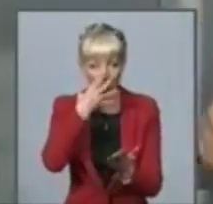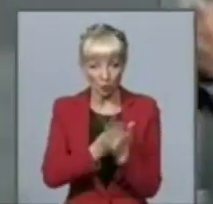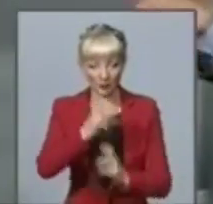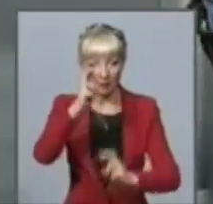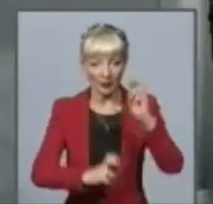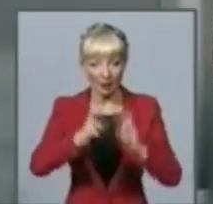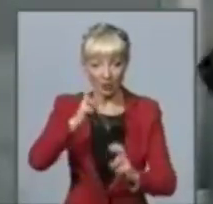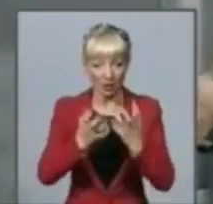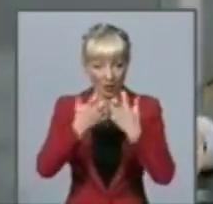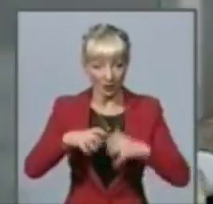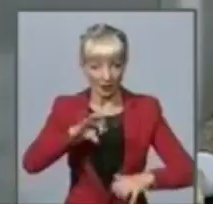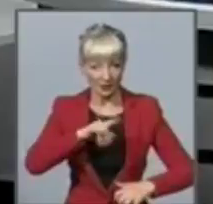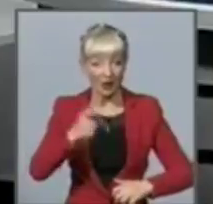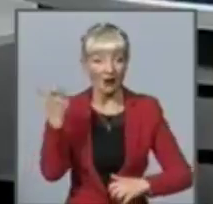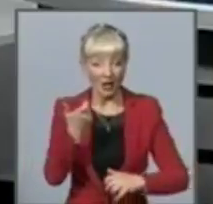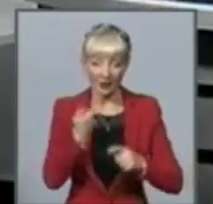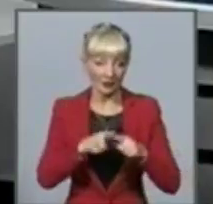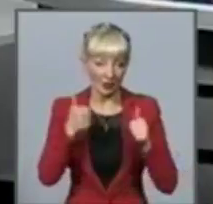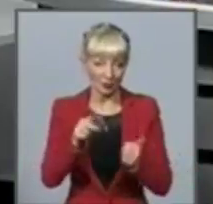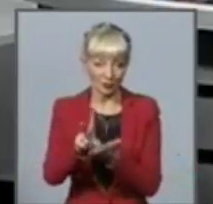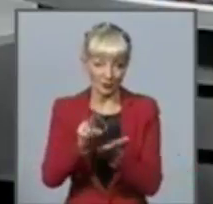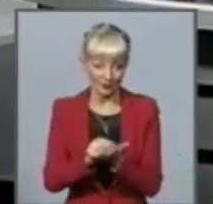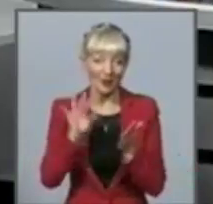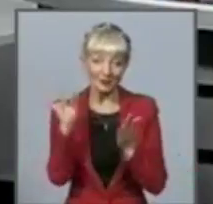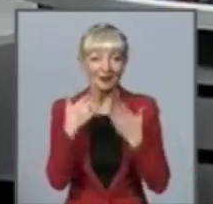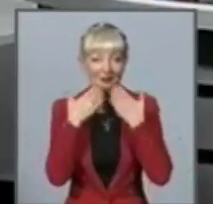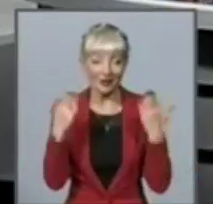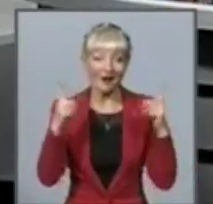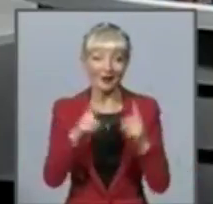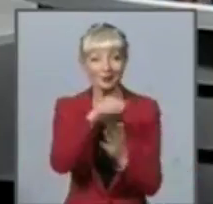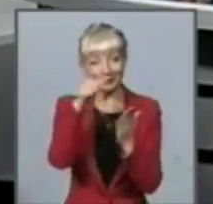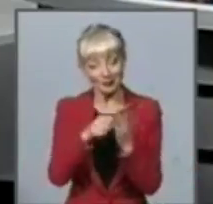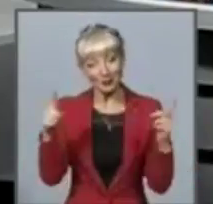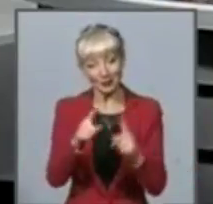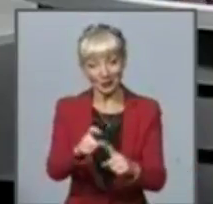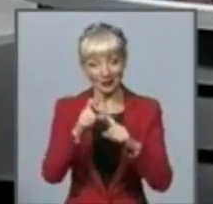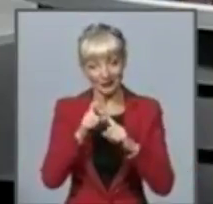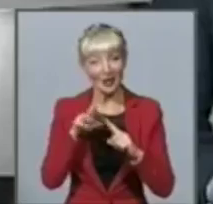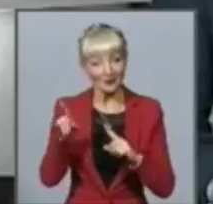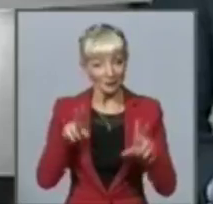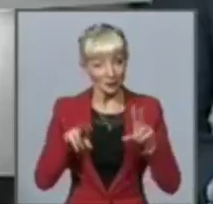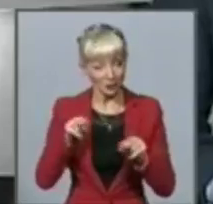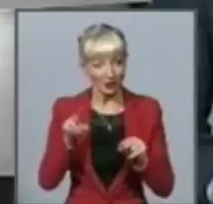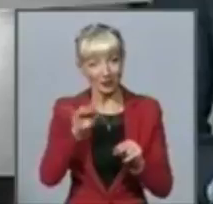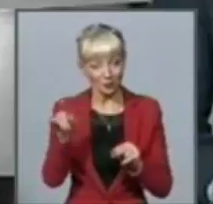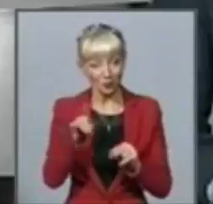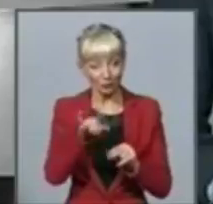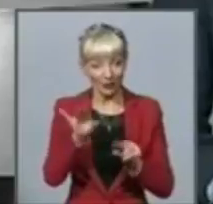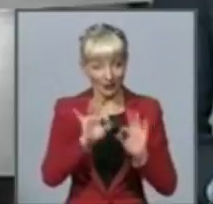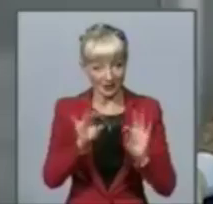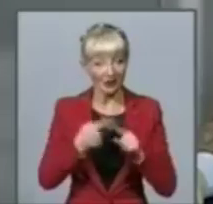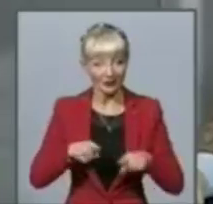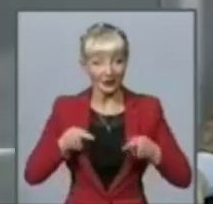промисловість. Я думаю, що Харків дуже гарний для цього приклад. Давайте наостанок. Коротке питання, коротка відповідь. Ви вважаєте все те, про що ви розповіли, це